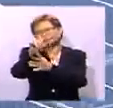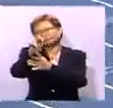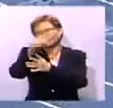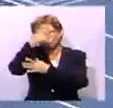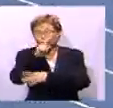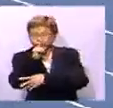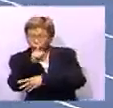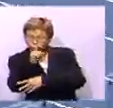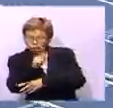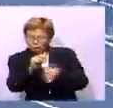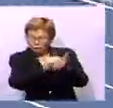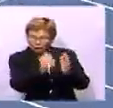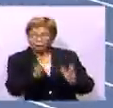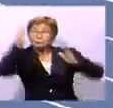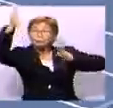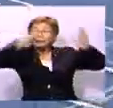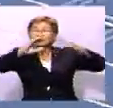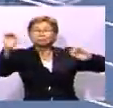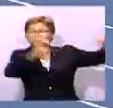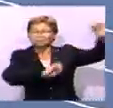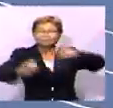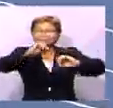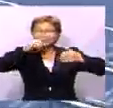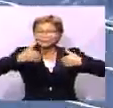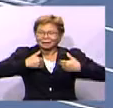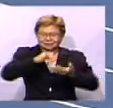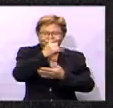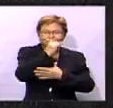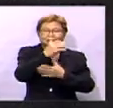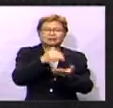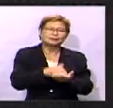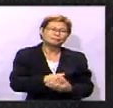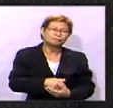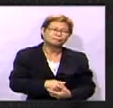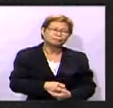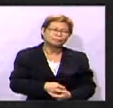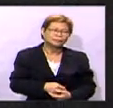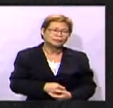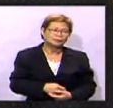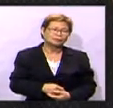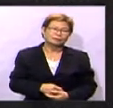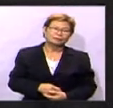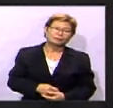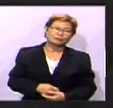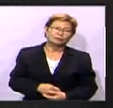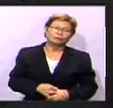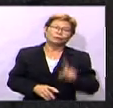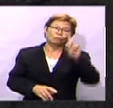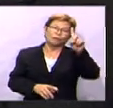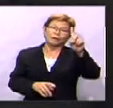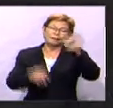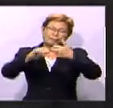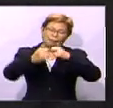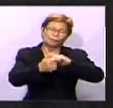bagi memastikan atlet negara bebas daripada isu berkenaan one of the problems